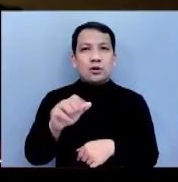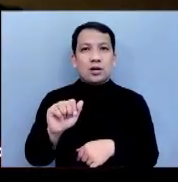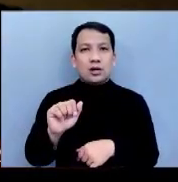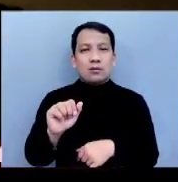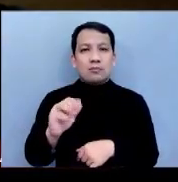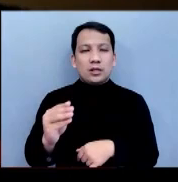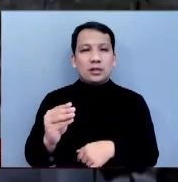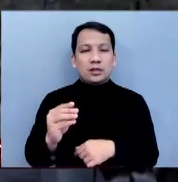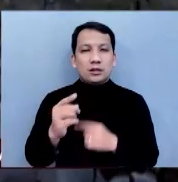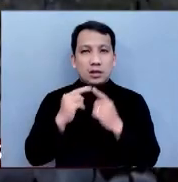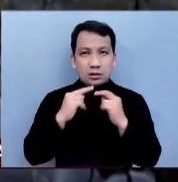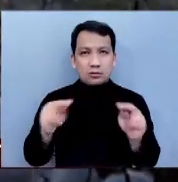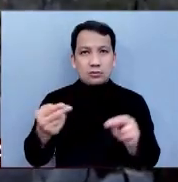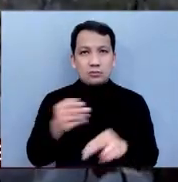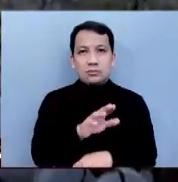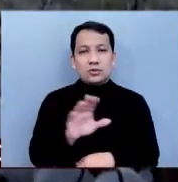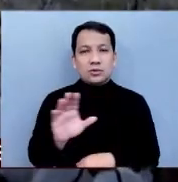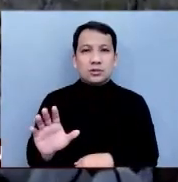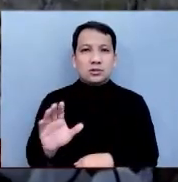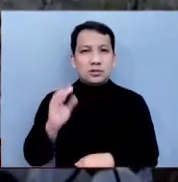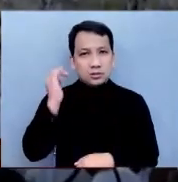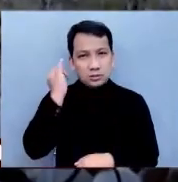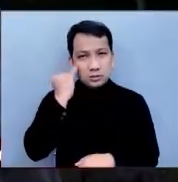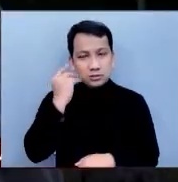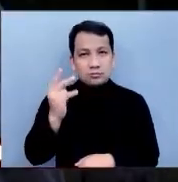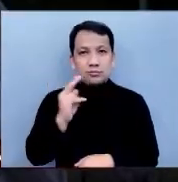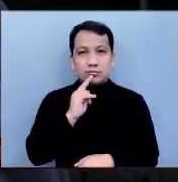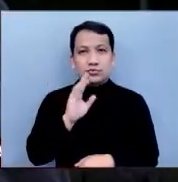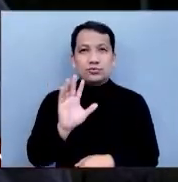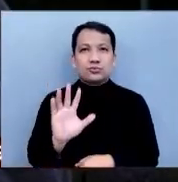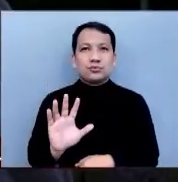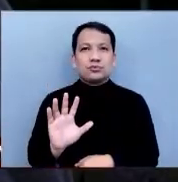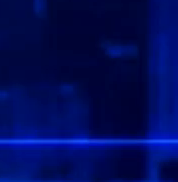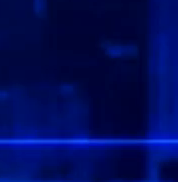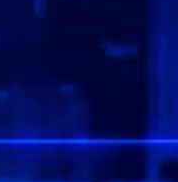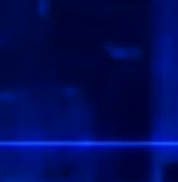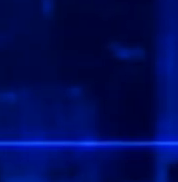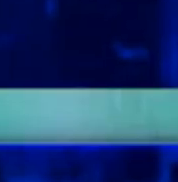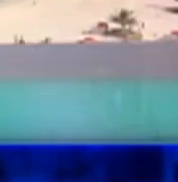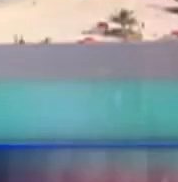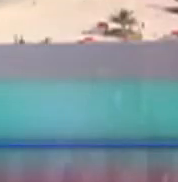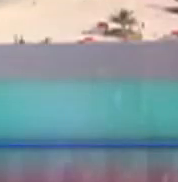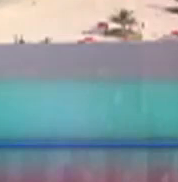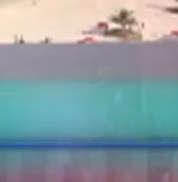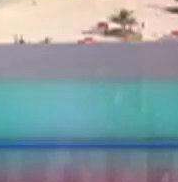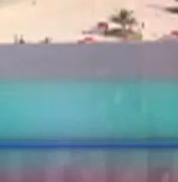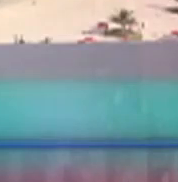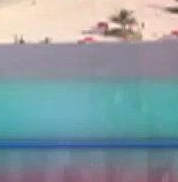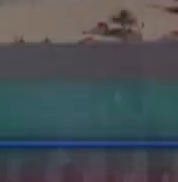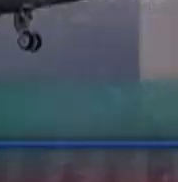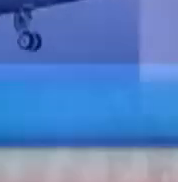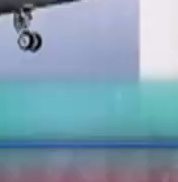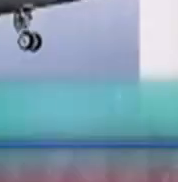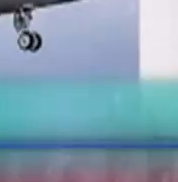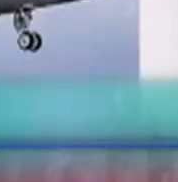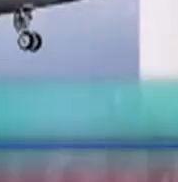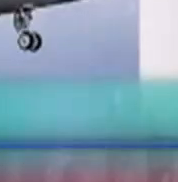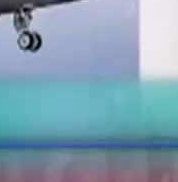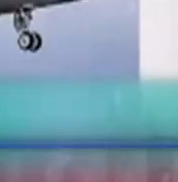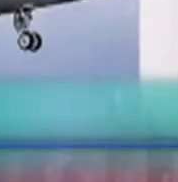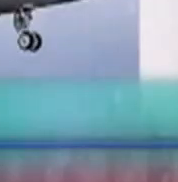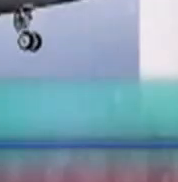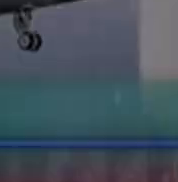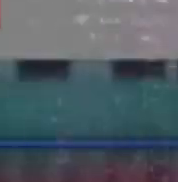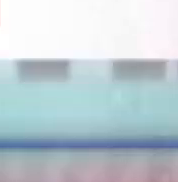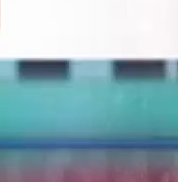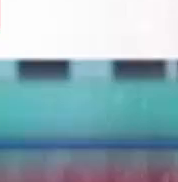Nagbabalita mula sa frontline, Justine Punsala, News 5. Abangan, Pangulong Bongbong Marcos, muntik